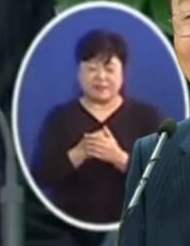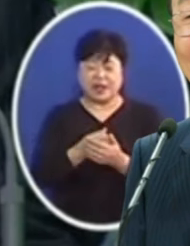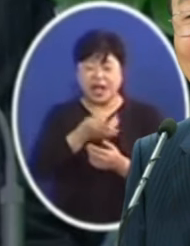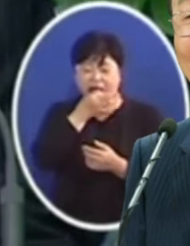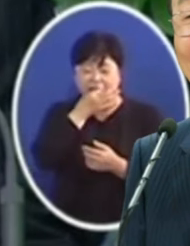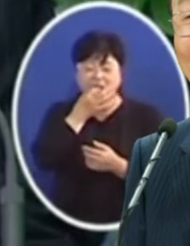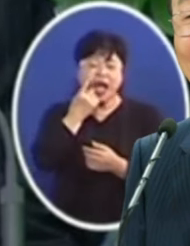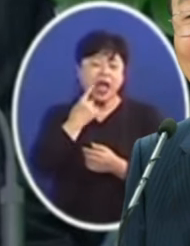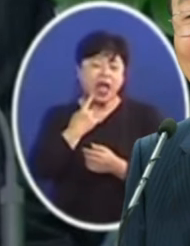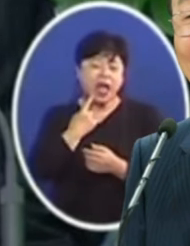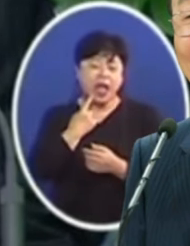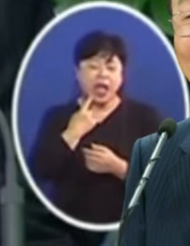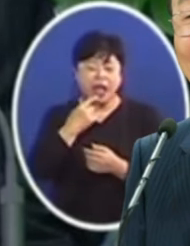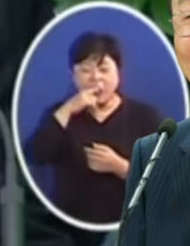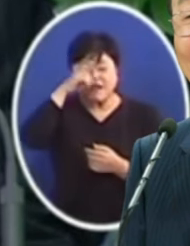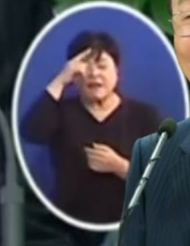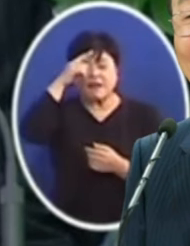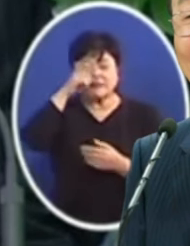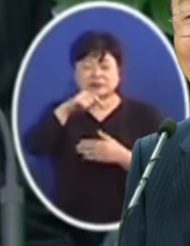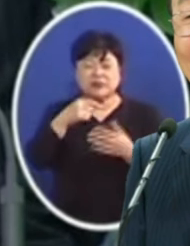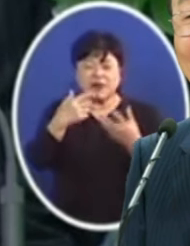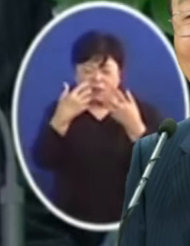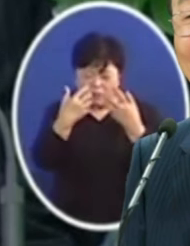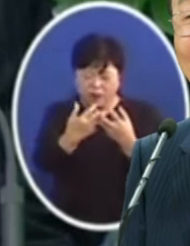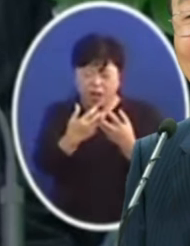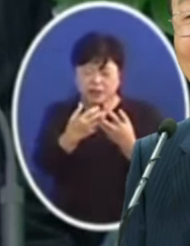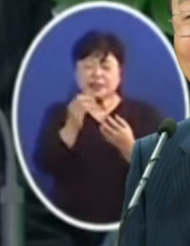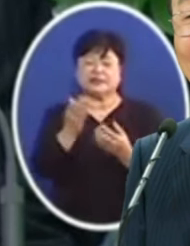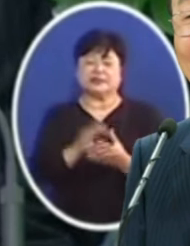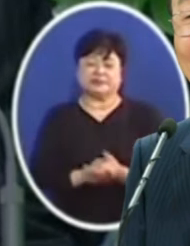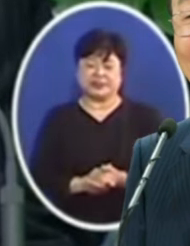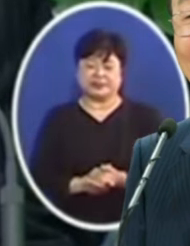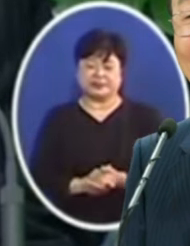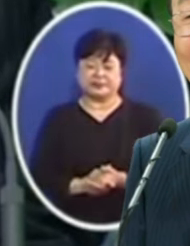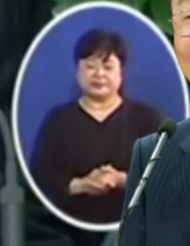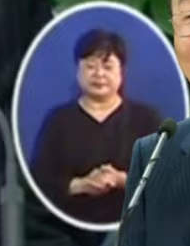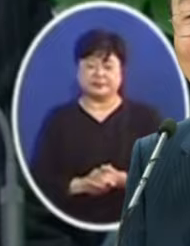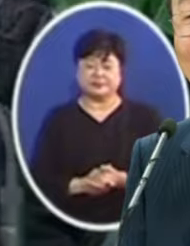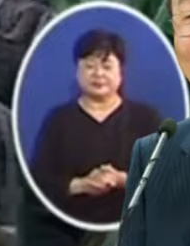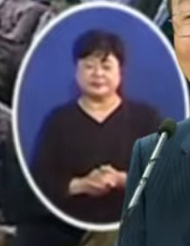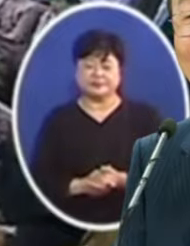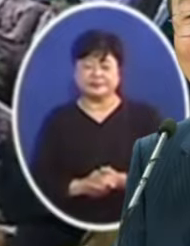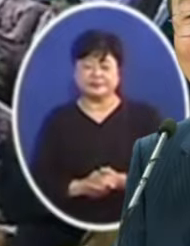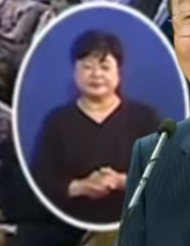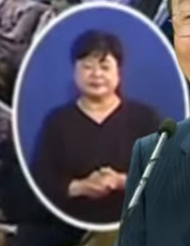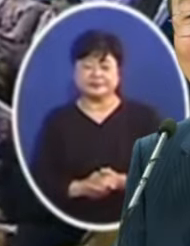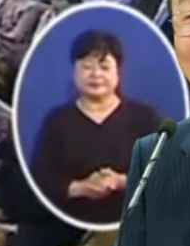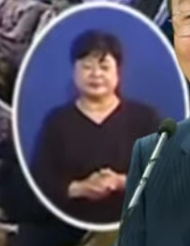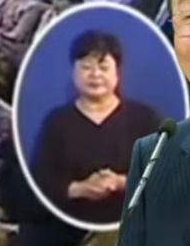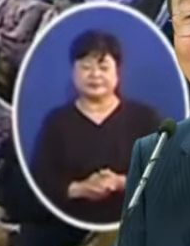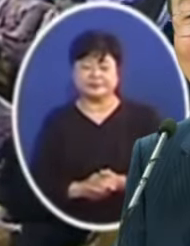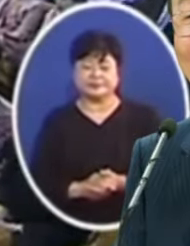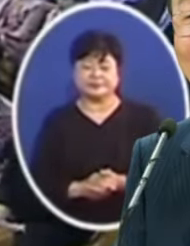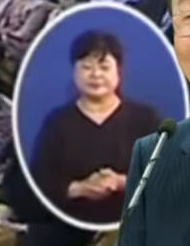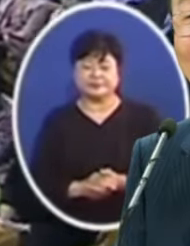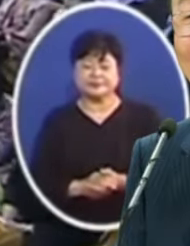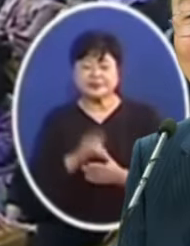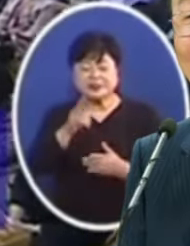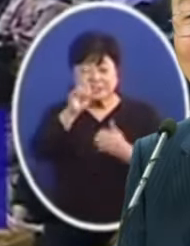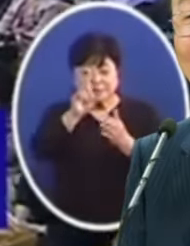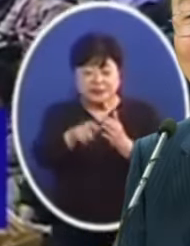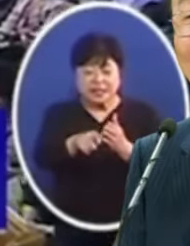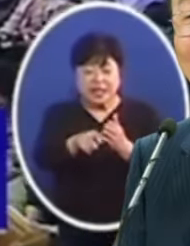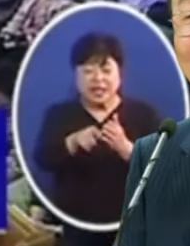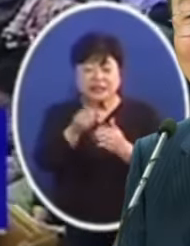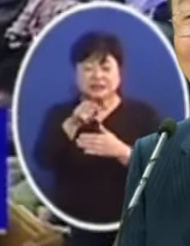탐욕과 욕심과 오만과 교만 속에 꽉 들어차 있는 것입니다. 성경 에베소 2장 2절로 3절에 보면 그때